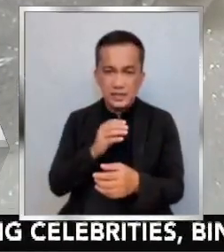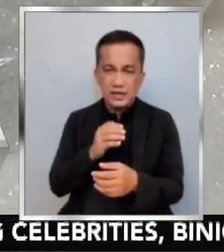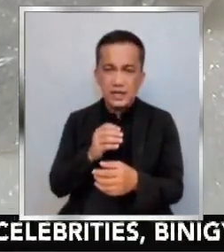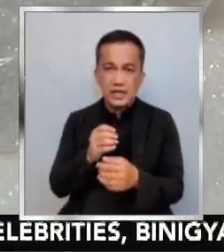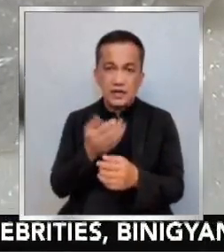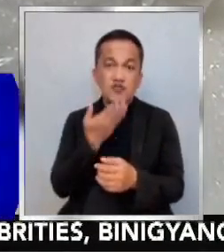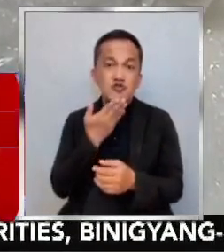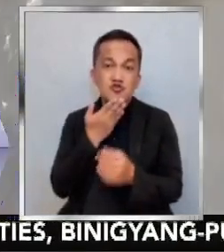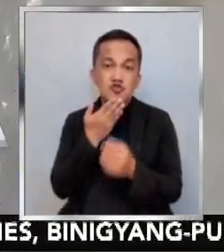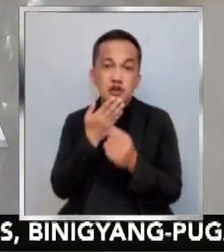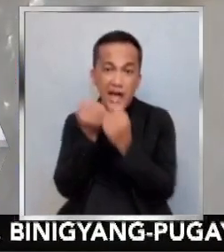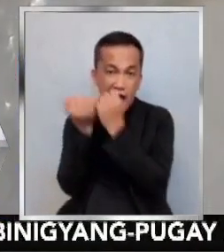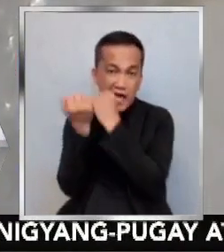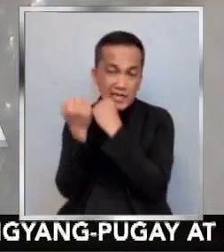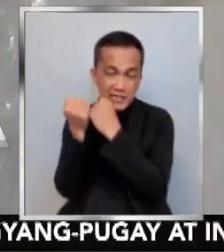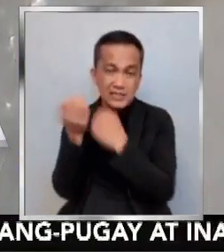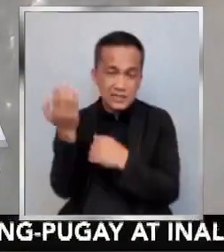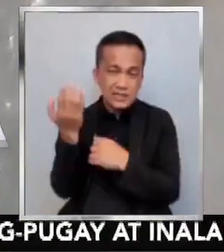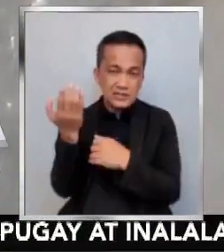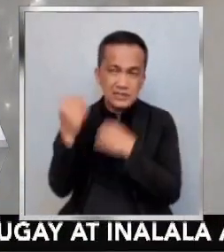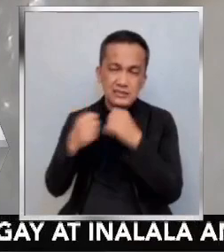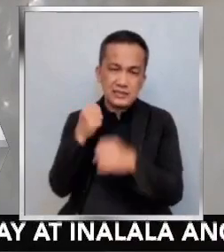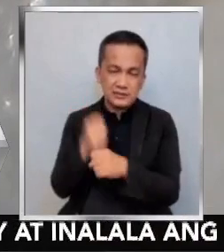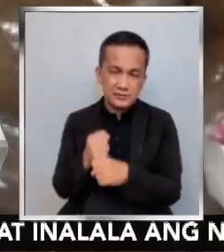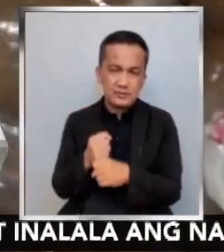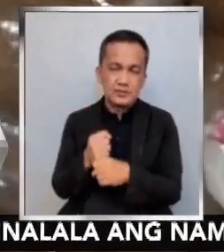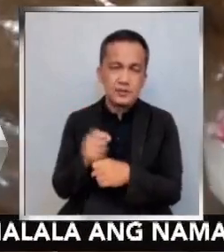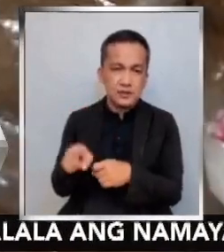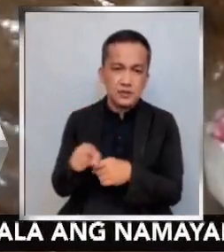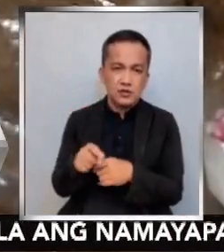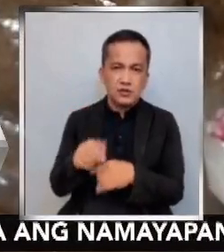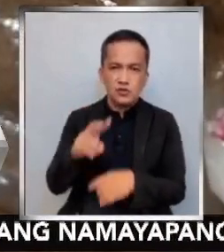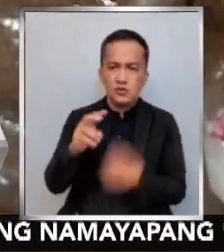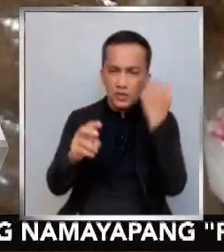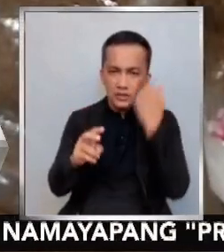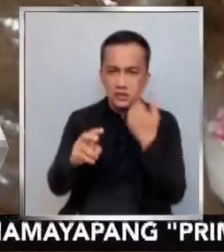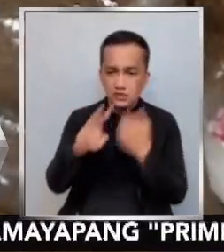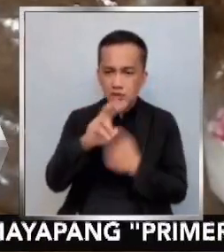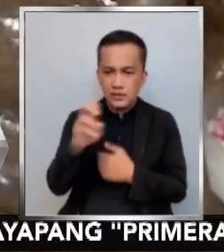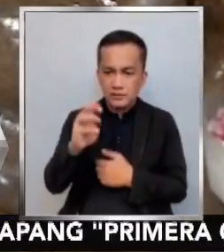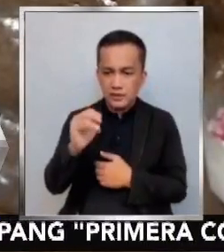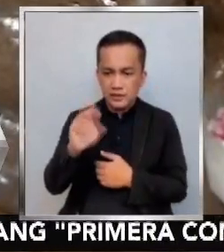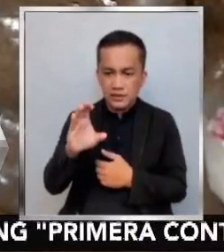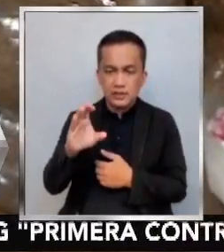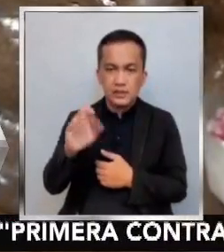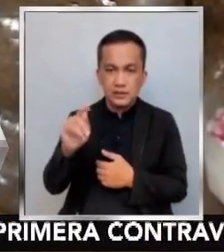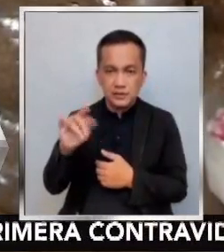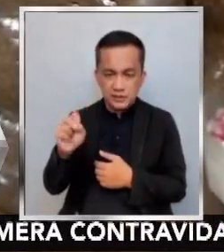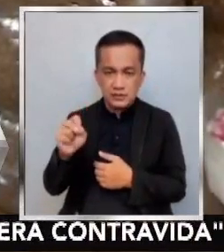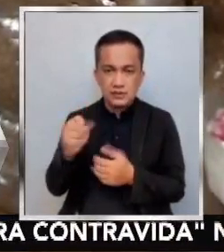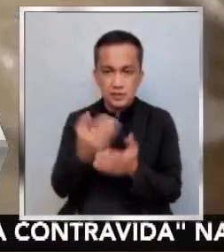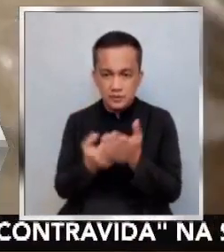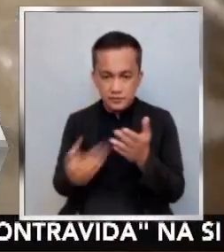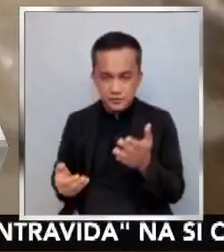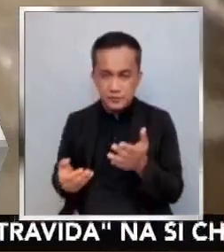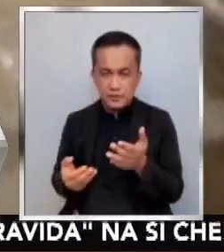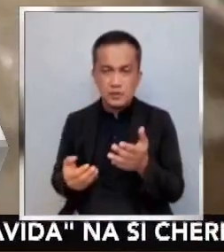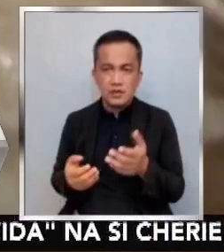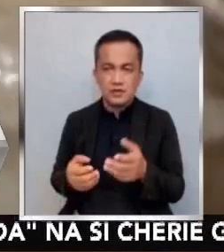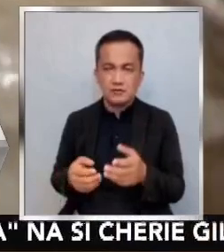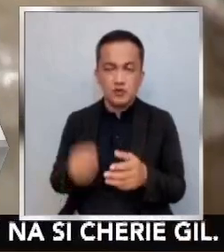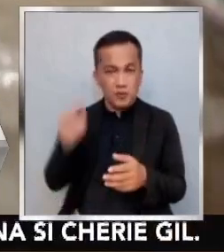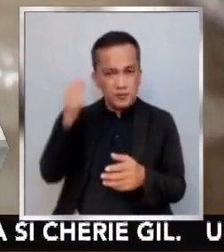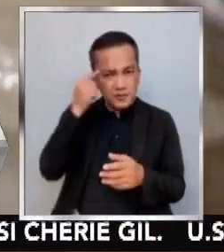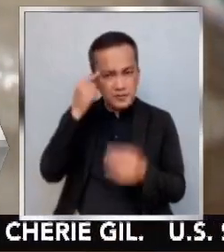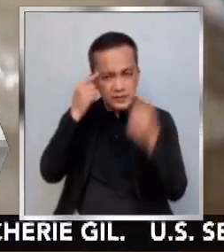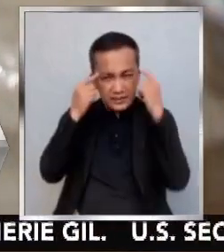taon. Kulang ng 300,000 metric tons ang supply sa bansa, kaya pinaplano na ng gobyerno ang importasyon. Pinag-aaralan